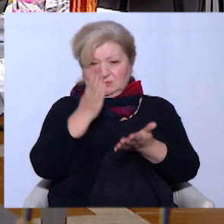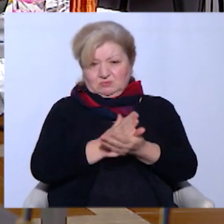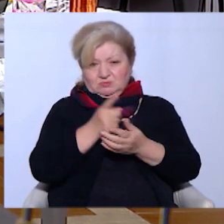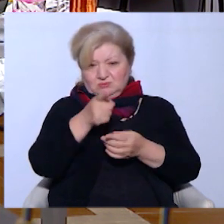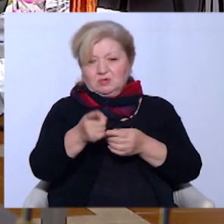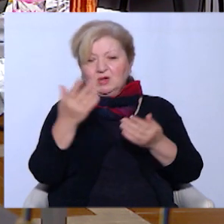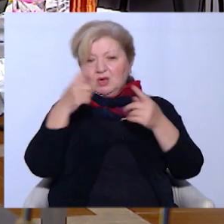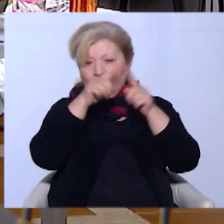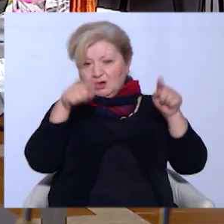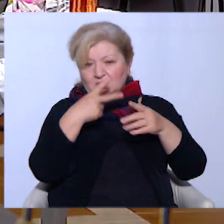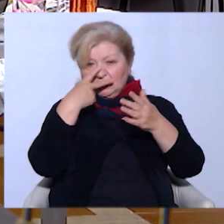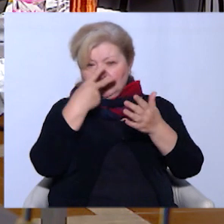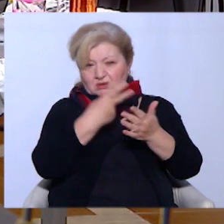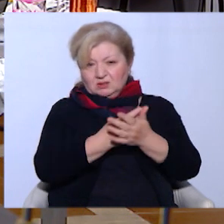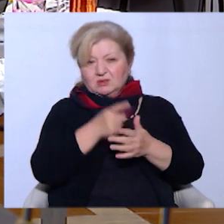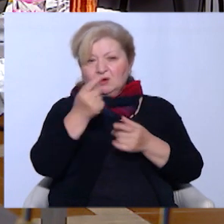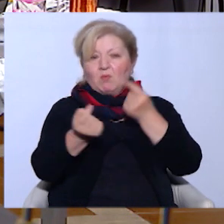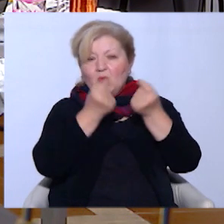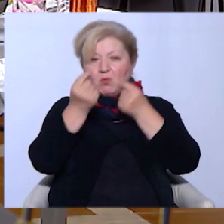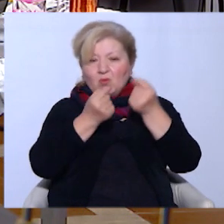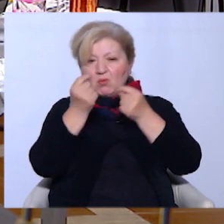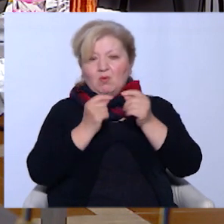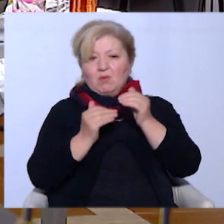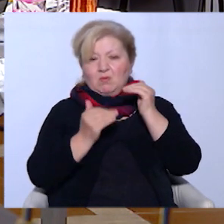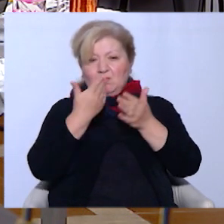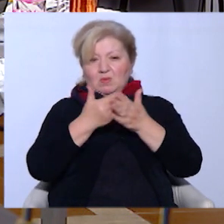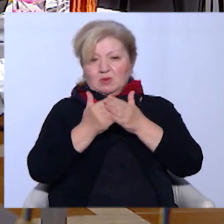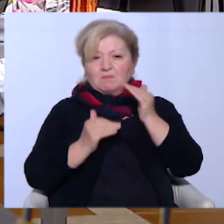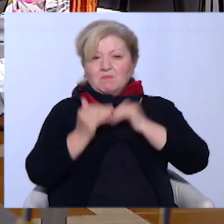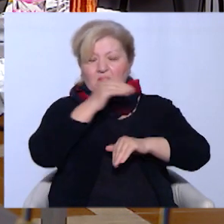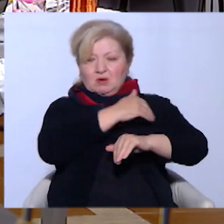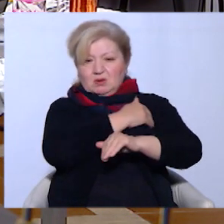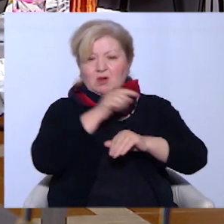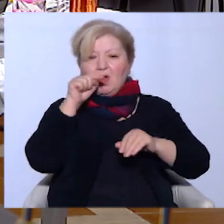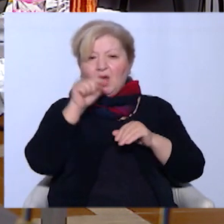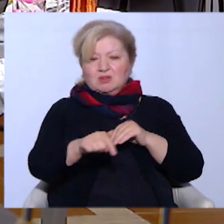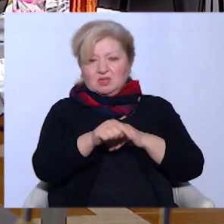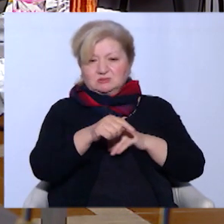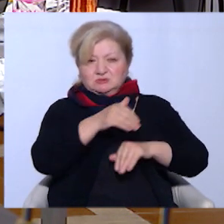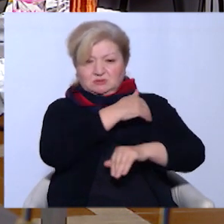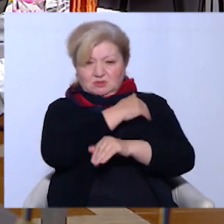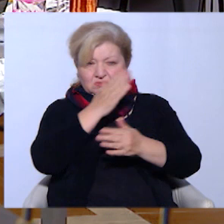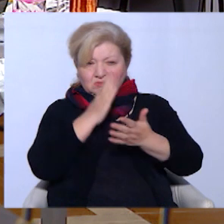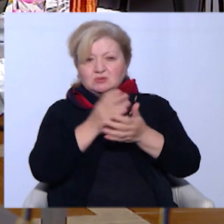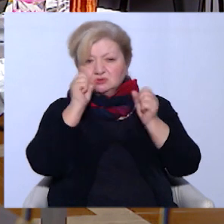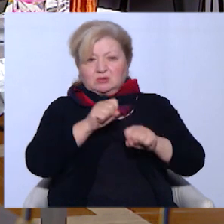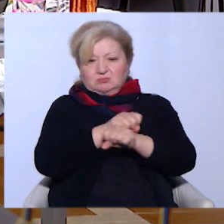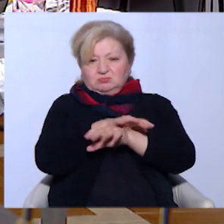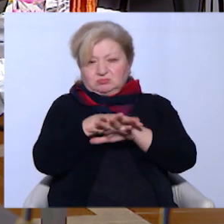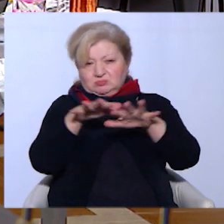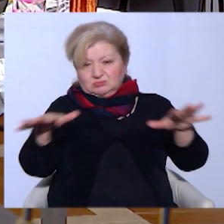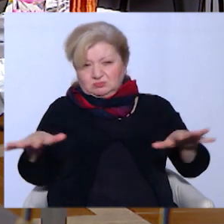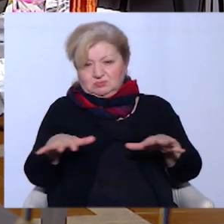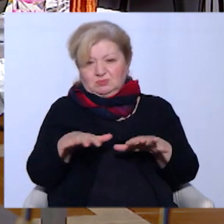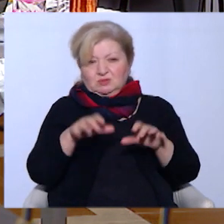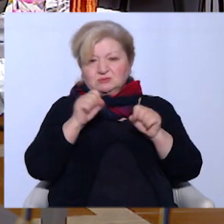წყლის მოლეკულა მაღალ ტემპერატურაზე 1000 გრადუს ცელსიუსზე, ან სულაც დენის გავლით, შეიძლება დაიშალოს